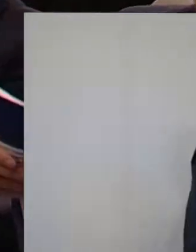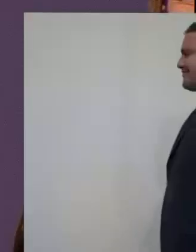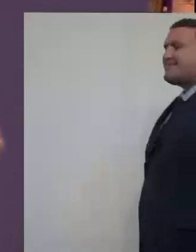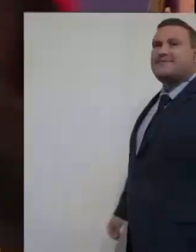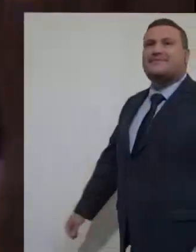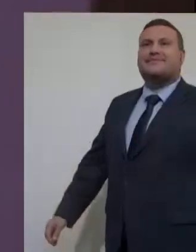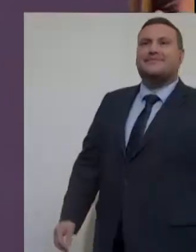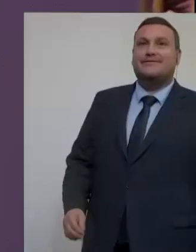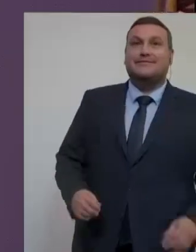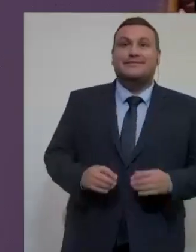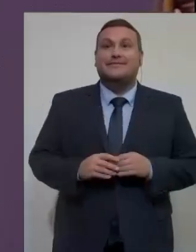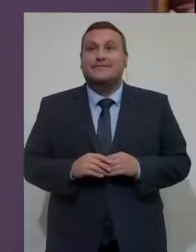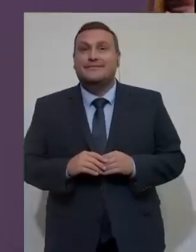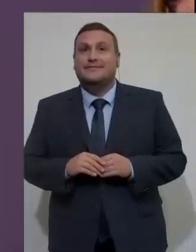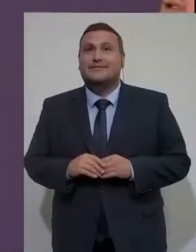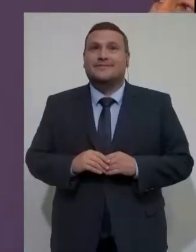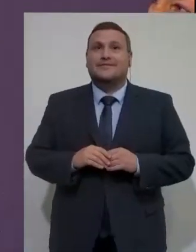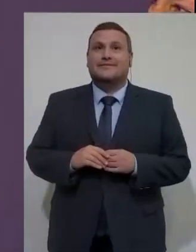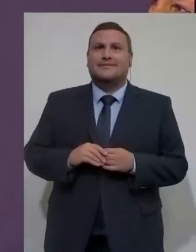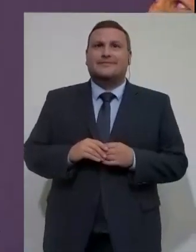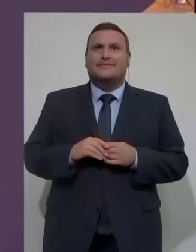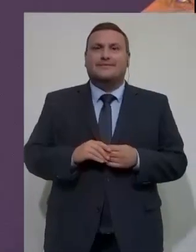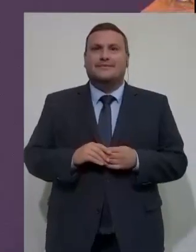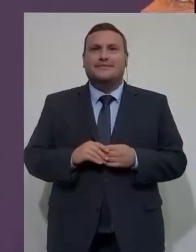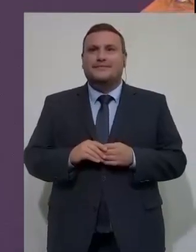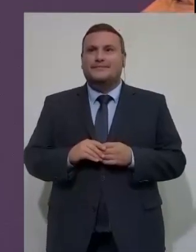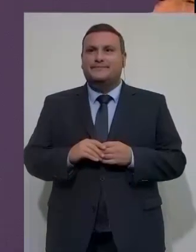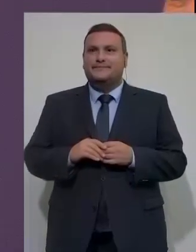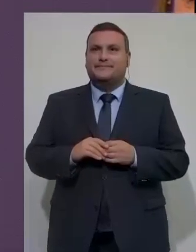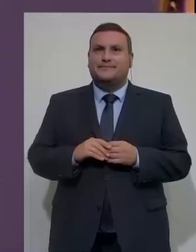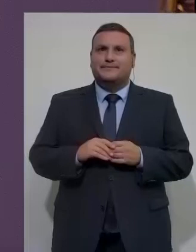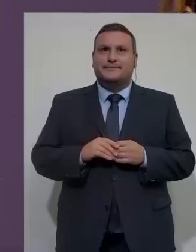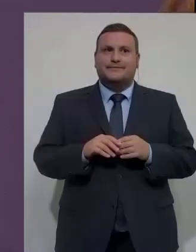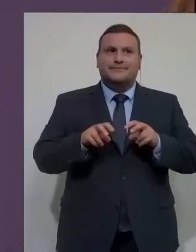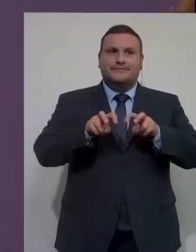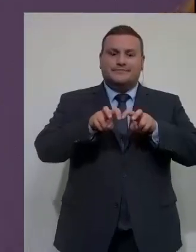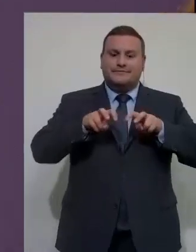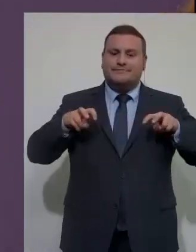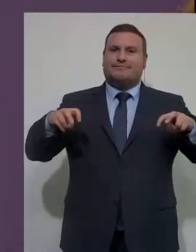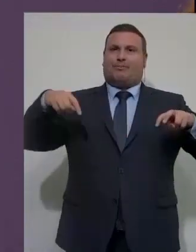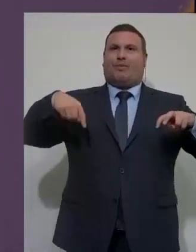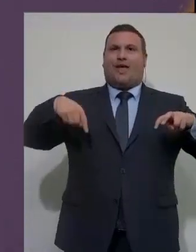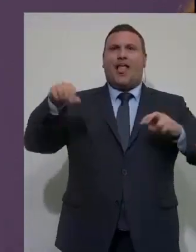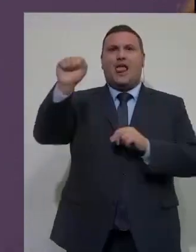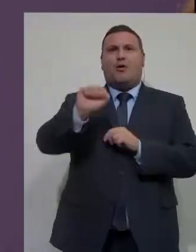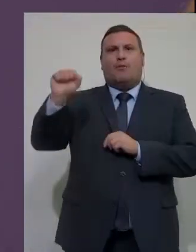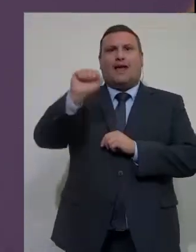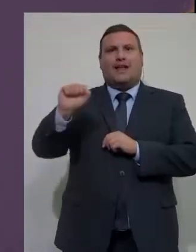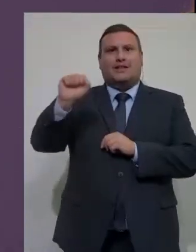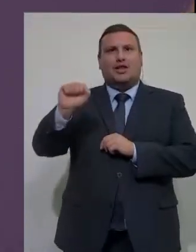Grazie. Chiude questo segmento Alberto Granzotto, presidente